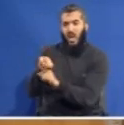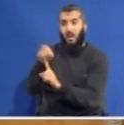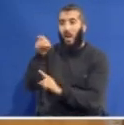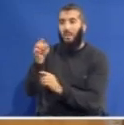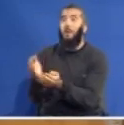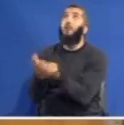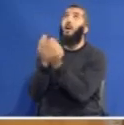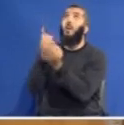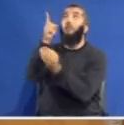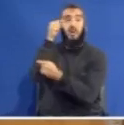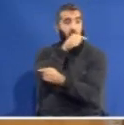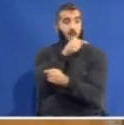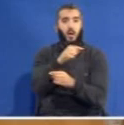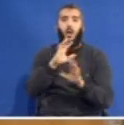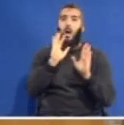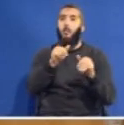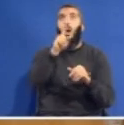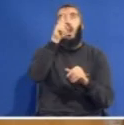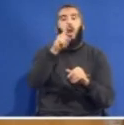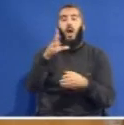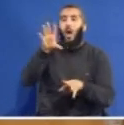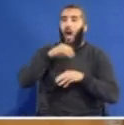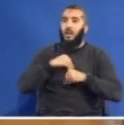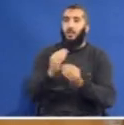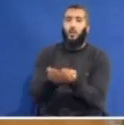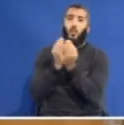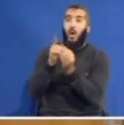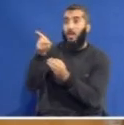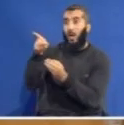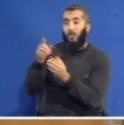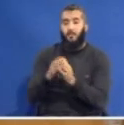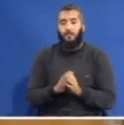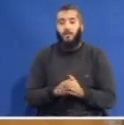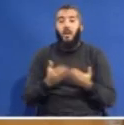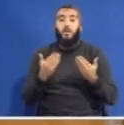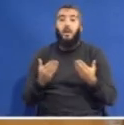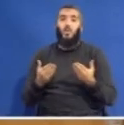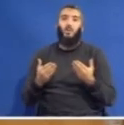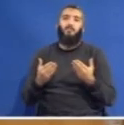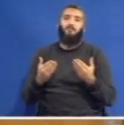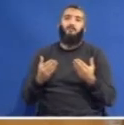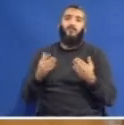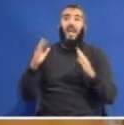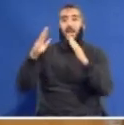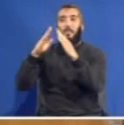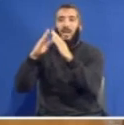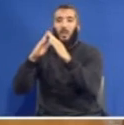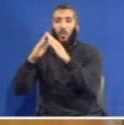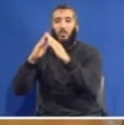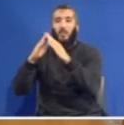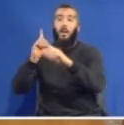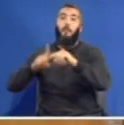الله حجاب. لكن القضية نتاع الكوخ والغابة والأملاك